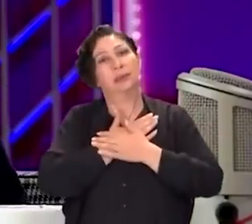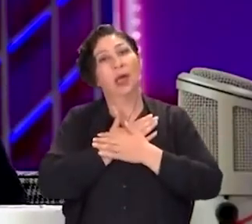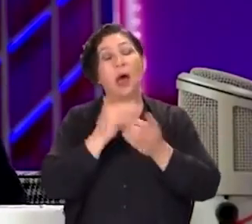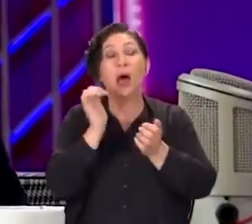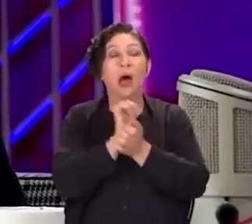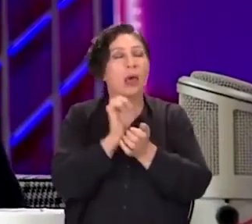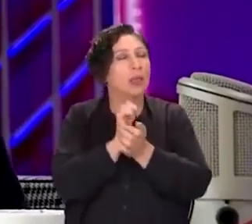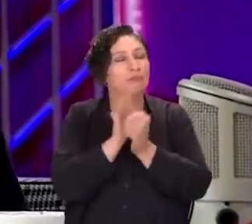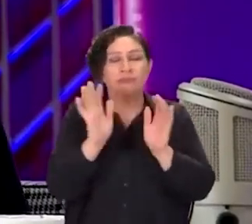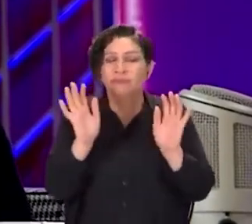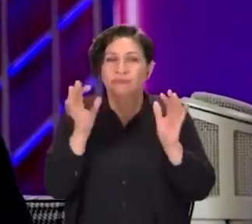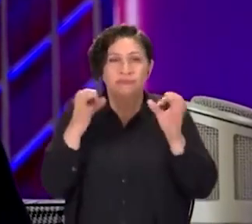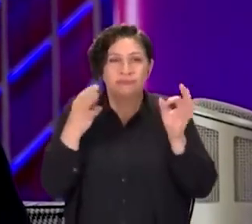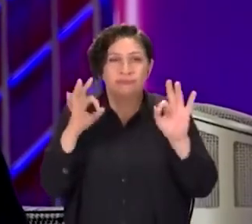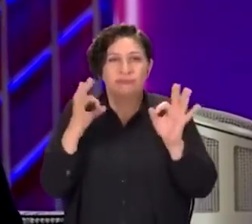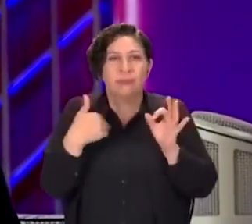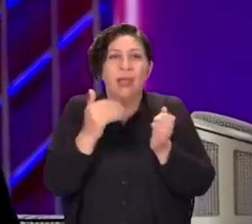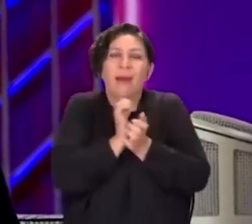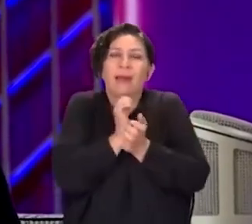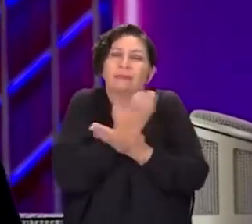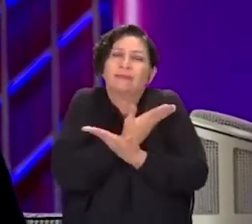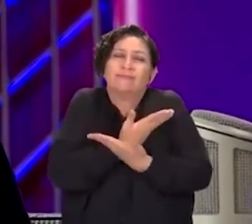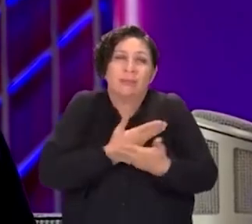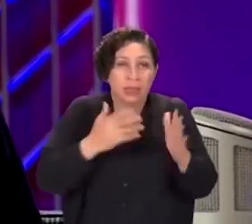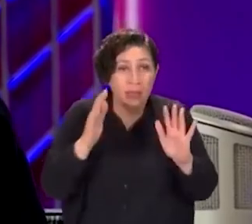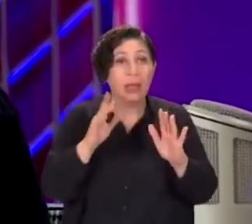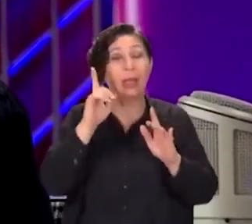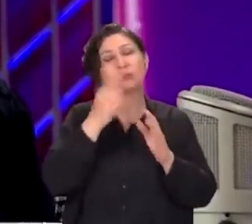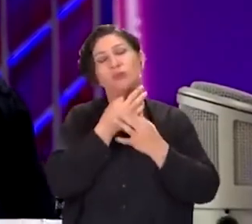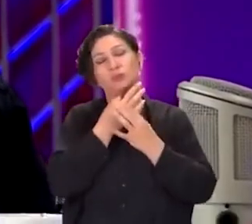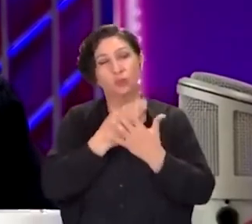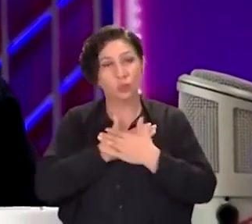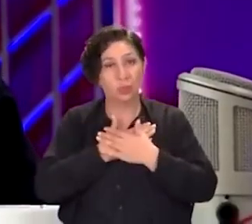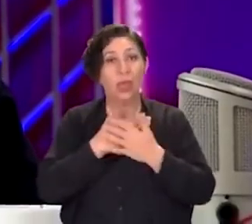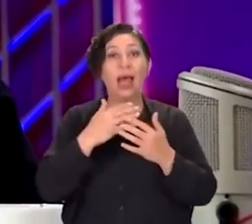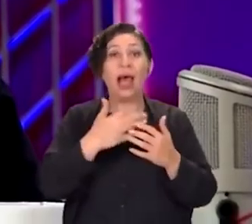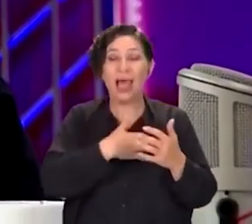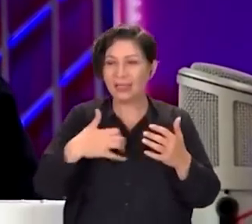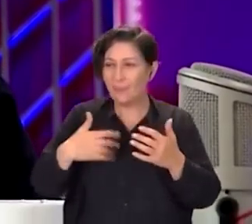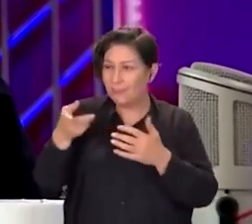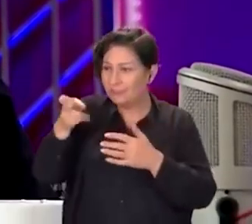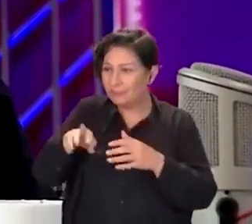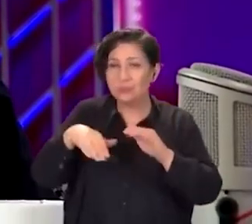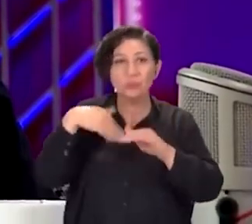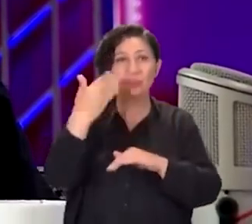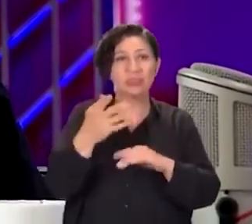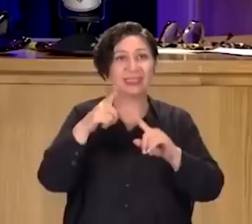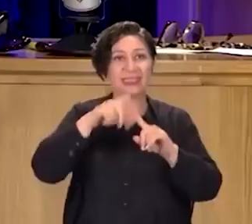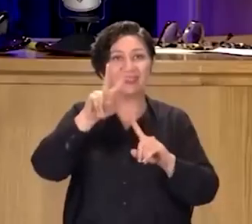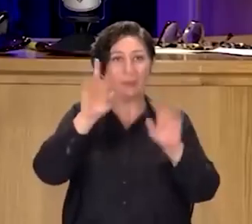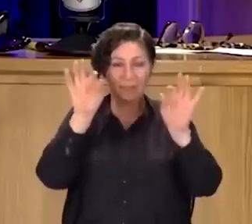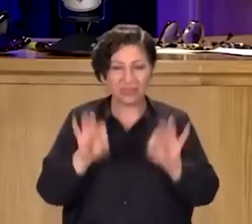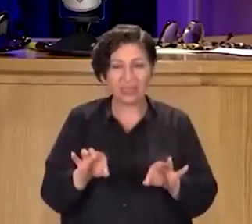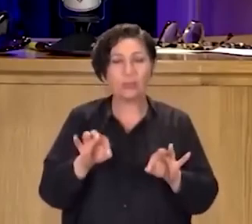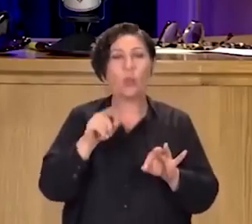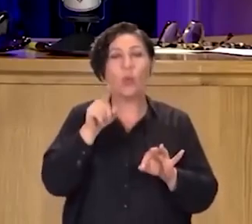çok çok düşkündüm Allah'tan. Zaten annemi kaybettikten sonra televizyona